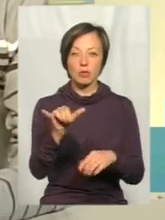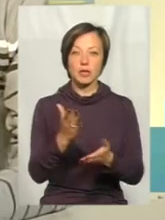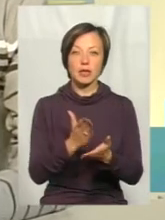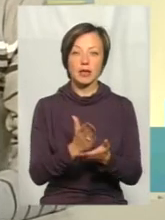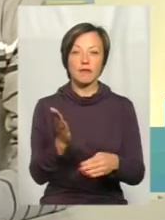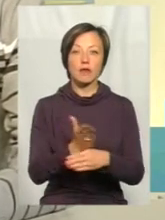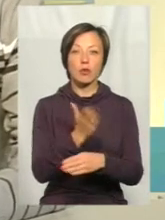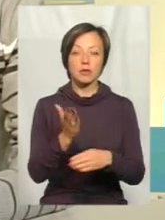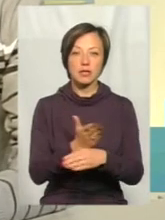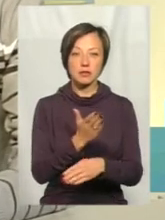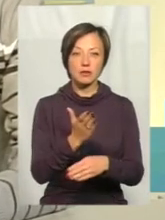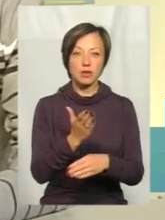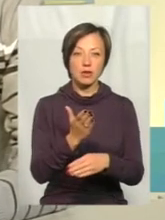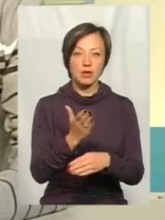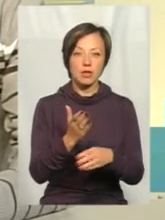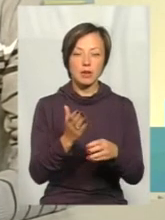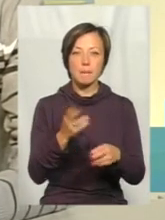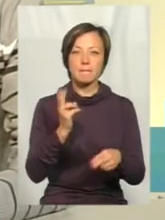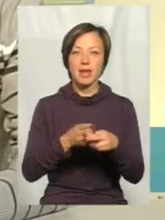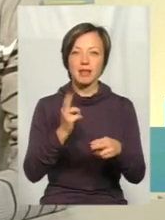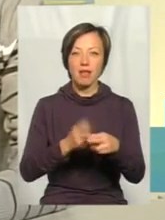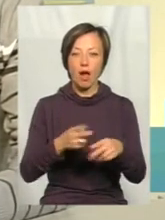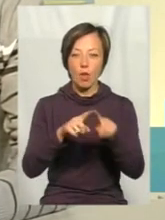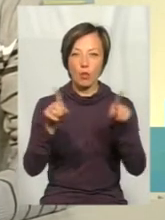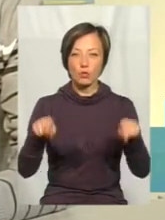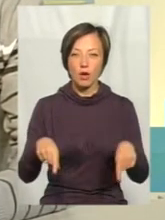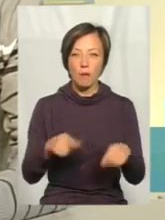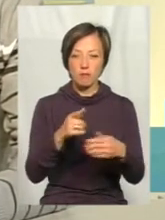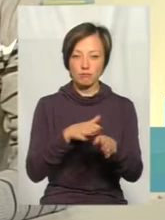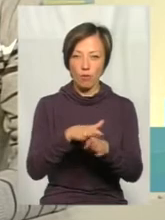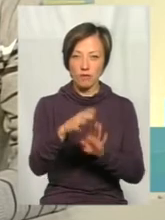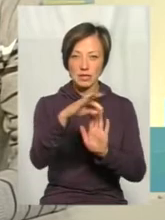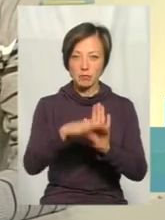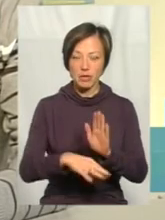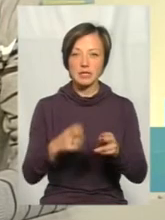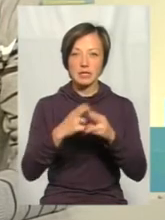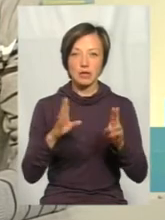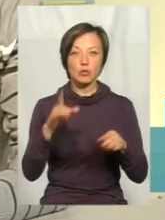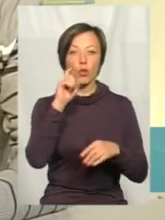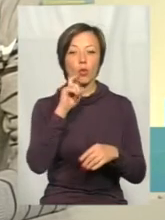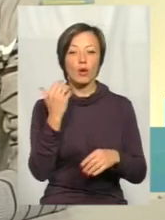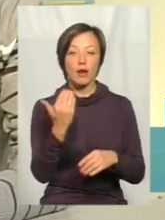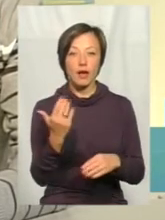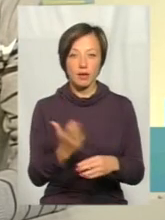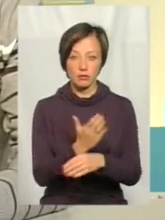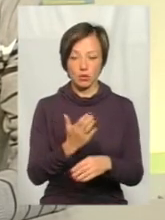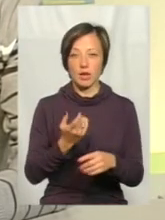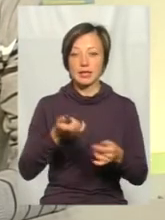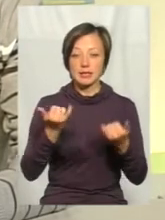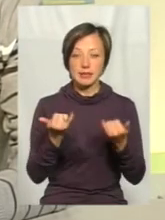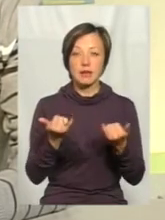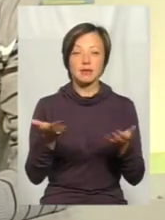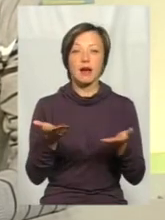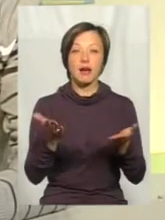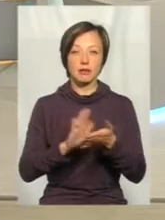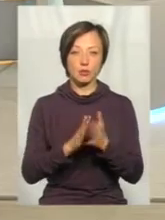виробництво інверторів, металоконструкції, тобто в них повний спектр того, що станція буде українською. Тому що насправді зараз яка